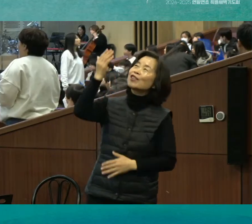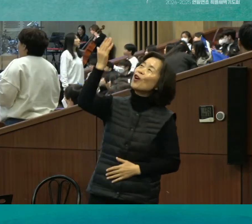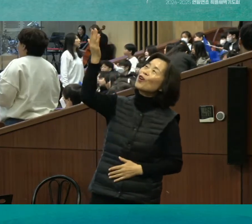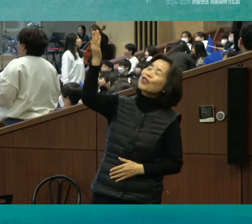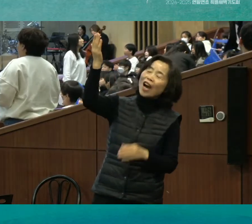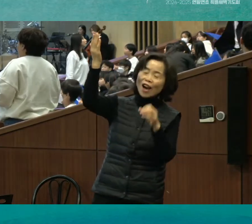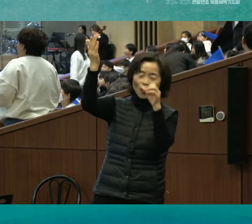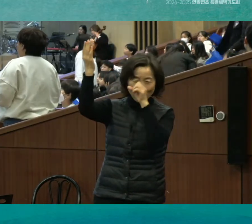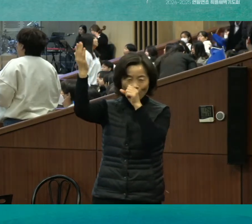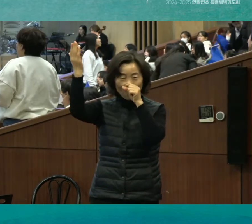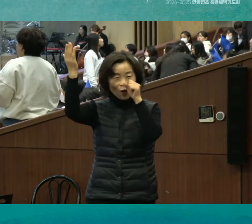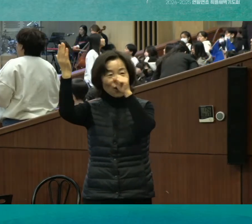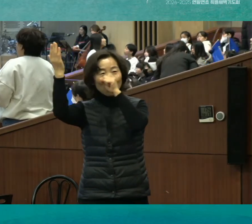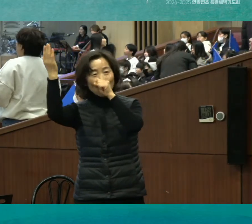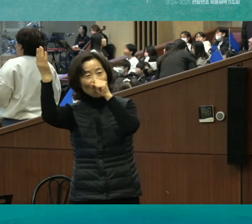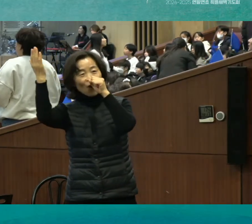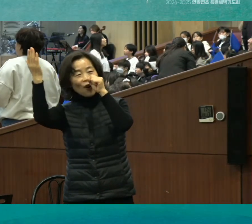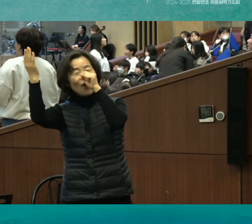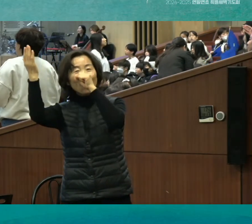좋다오.